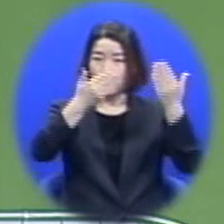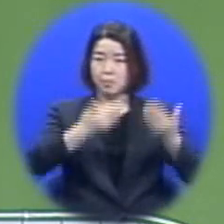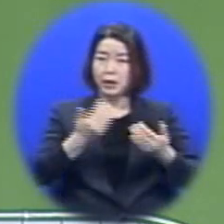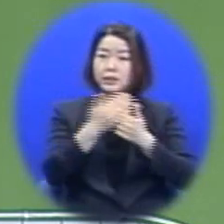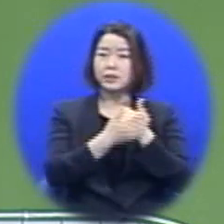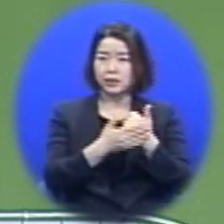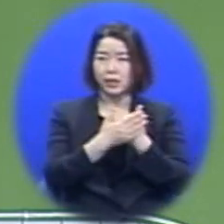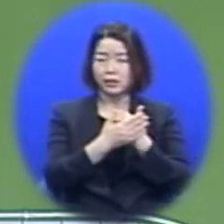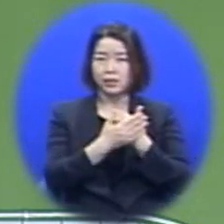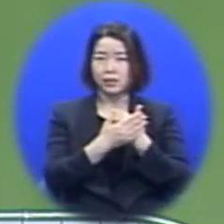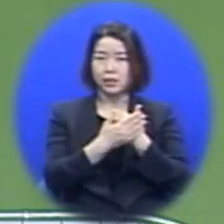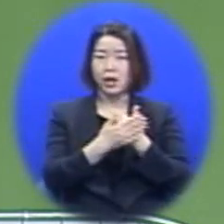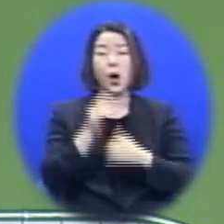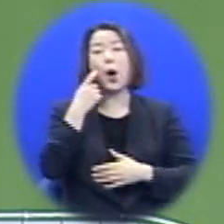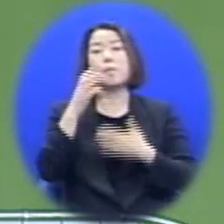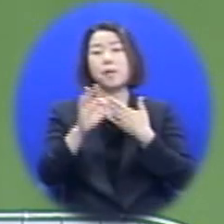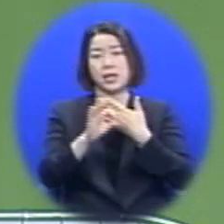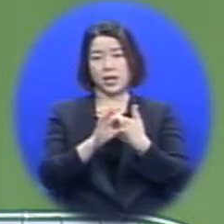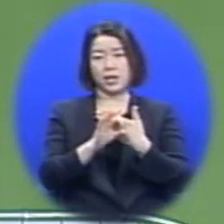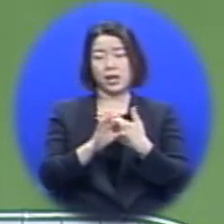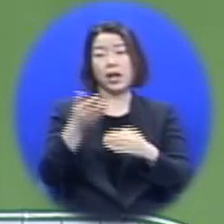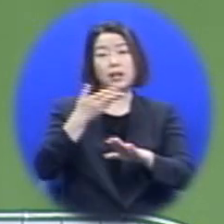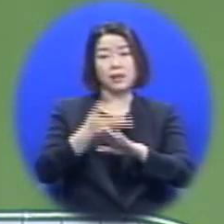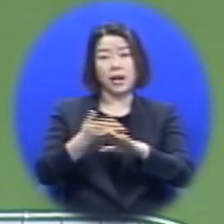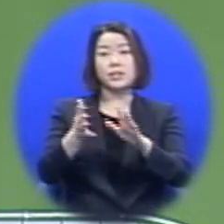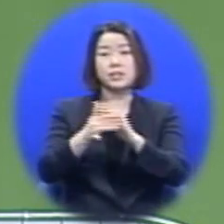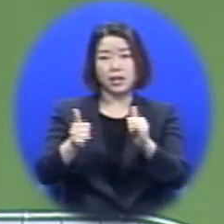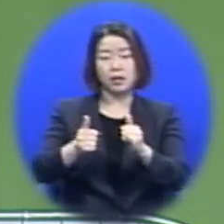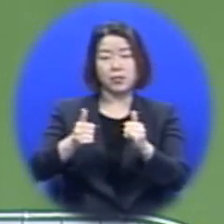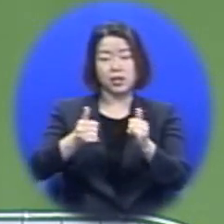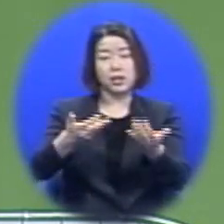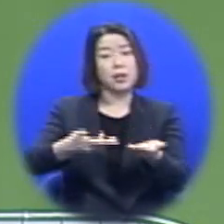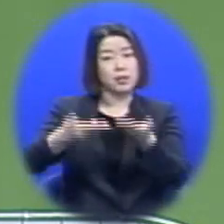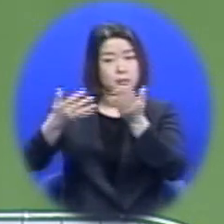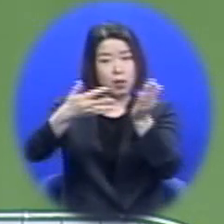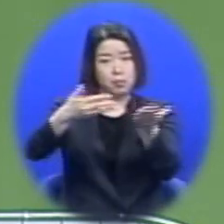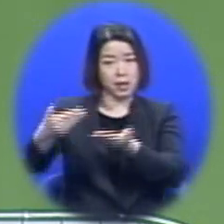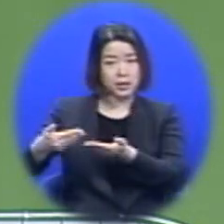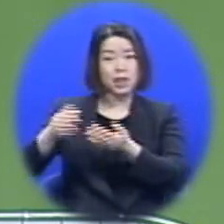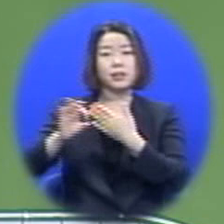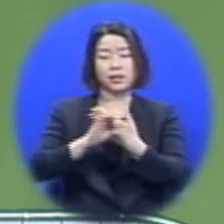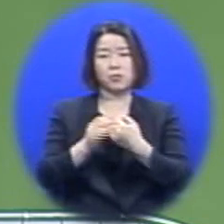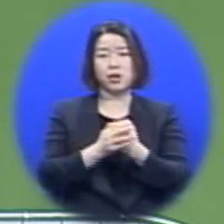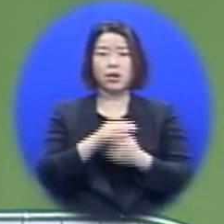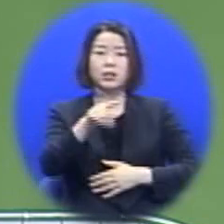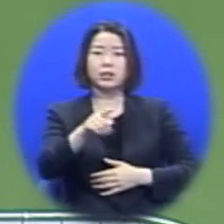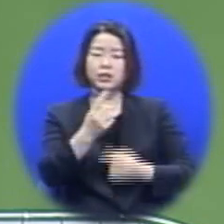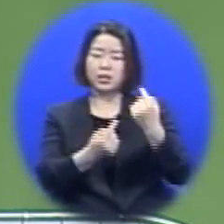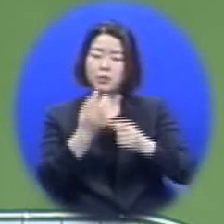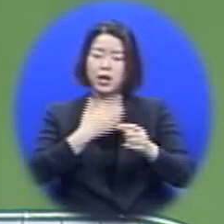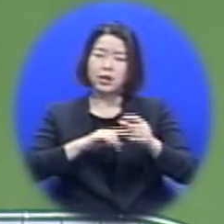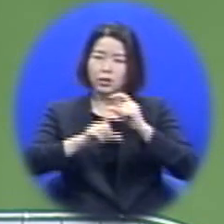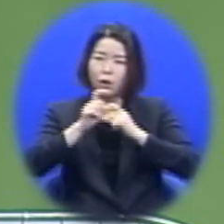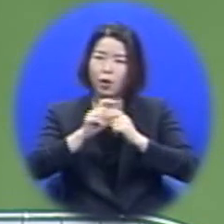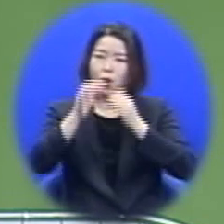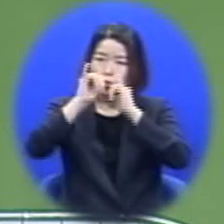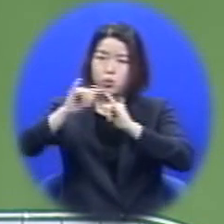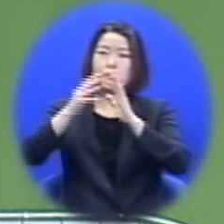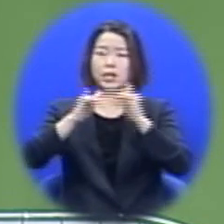내가 받은 은혜를 만약에 다른 사람이 받았다면 그는 나보다도 더 훌륭한 사람이 될 수 있었을